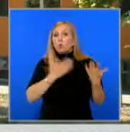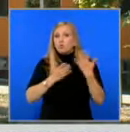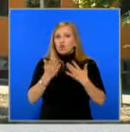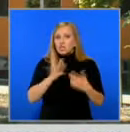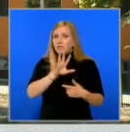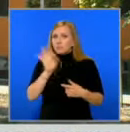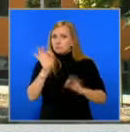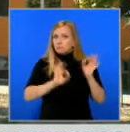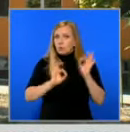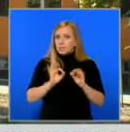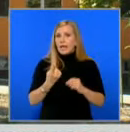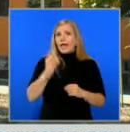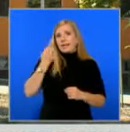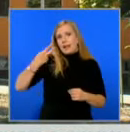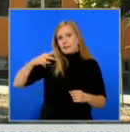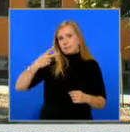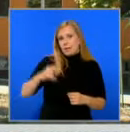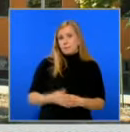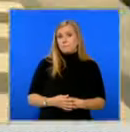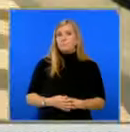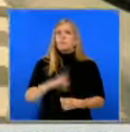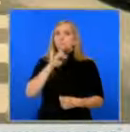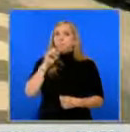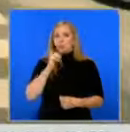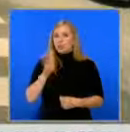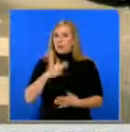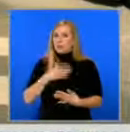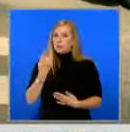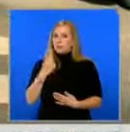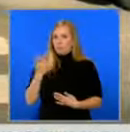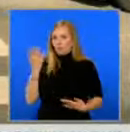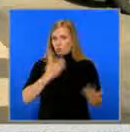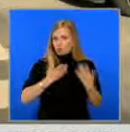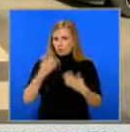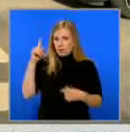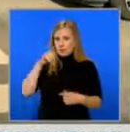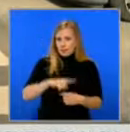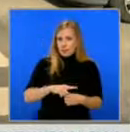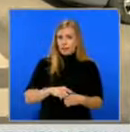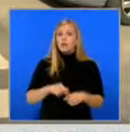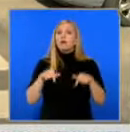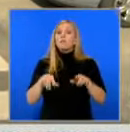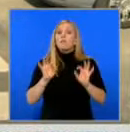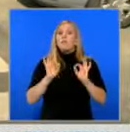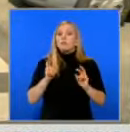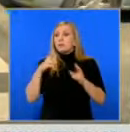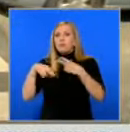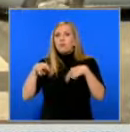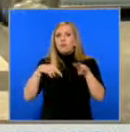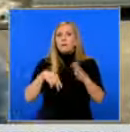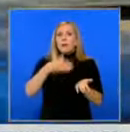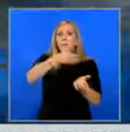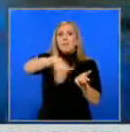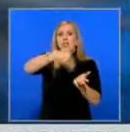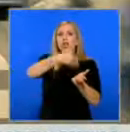засилено полицейско присъствие ще има на първия учебен ден според новия главен секретар на мвр живко коцев в момента се проверяват пешеходните